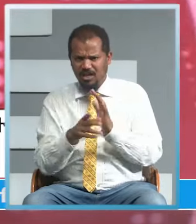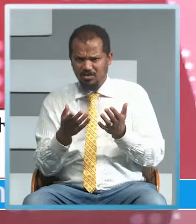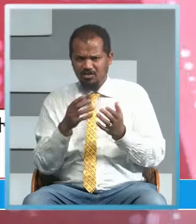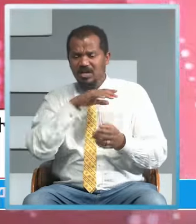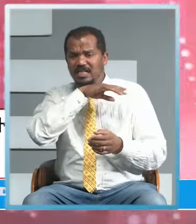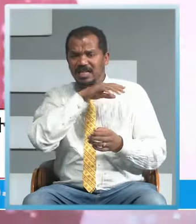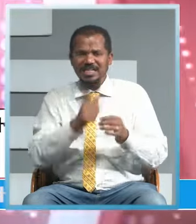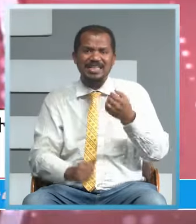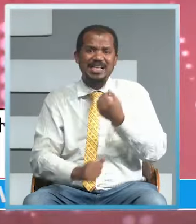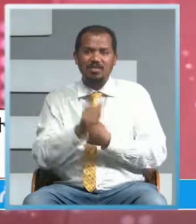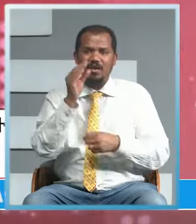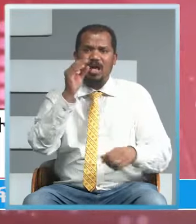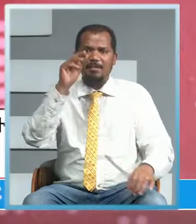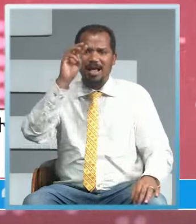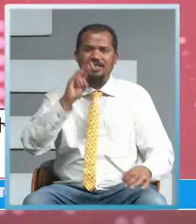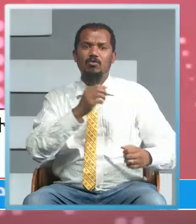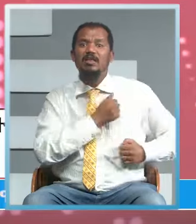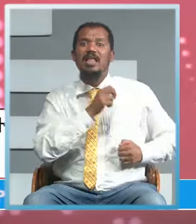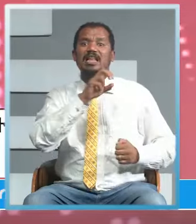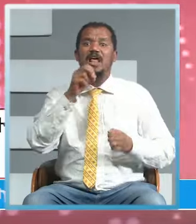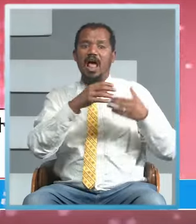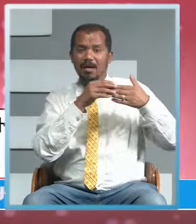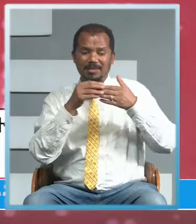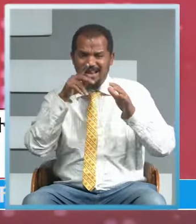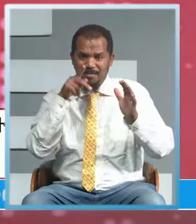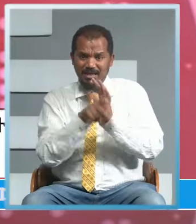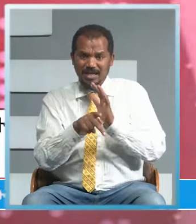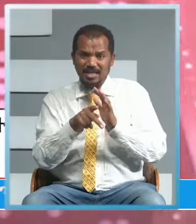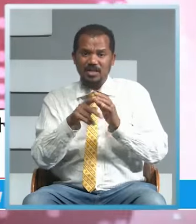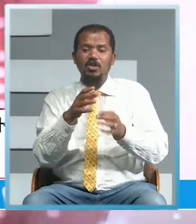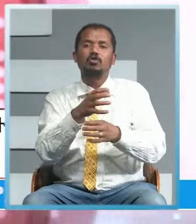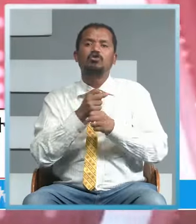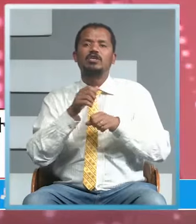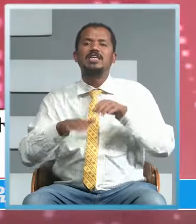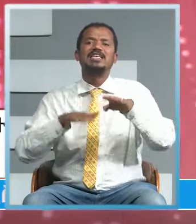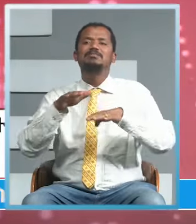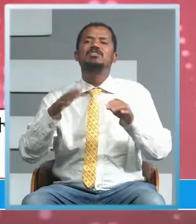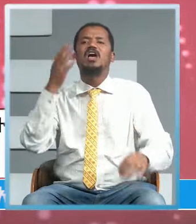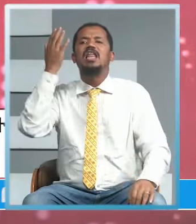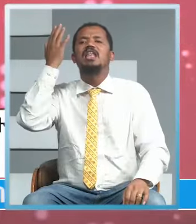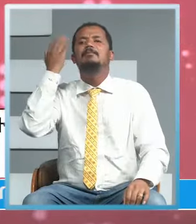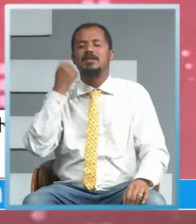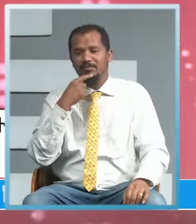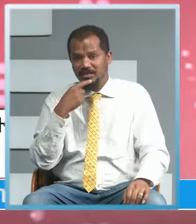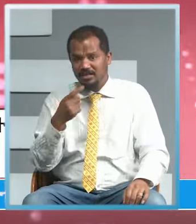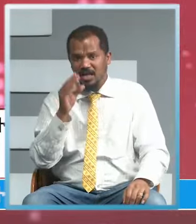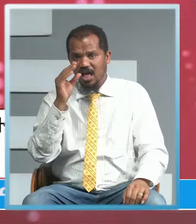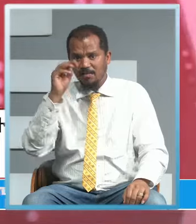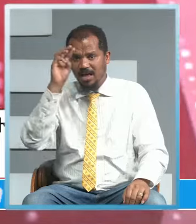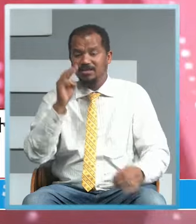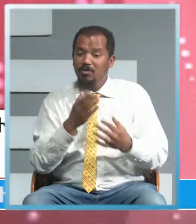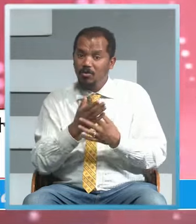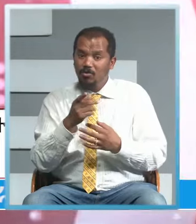ሰዎች ተገደሉ። እስራኤል ጥቃቱ የሐማስን ወታደራዊ አመራር ለመግደል የተወሰደ እርምጃ ነበር